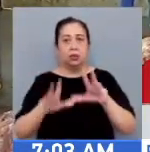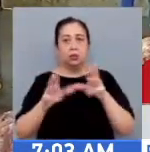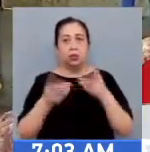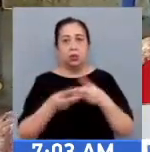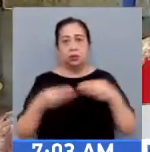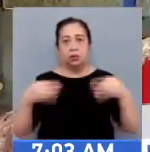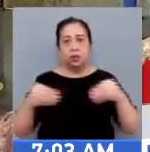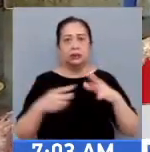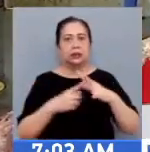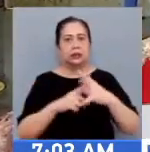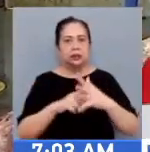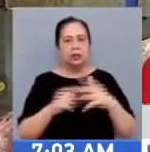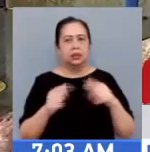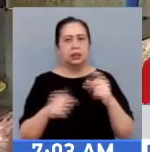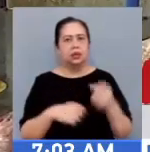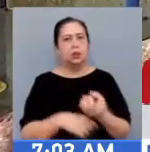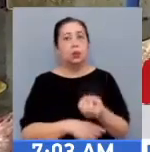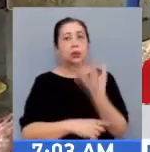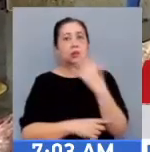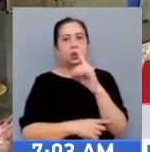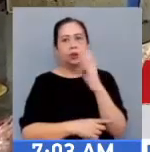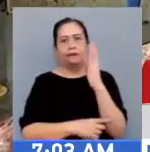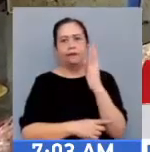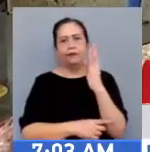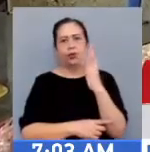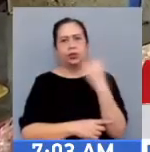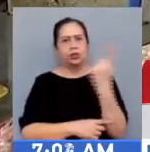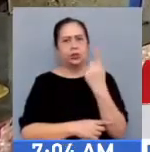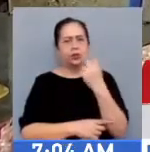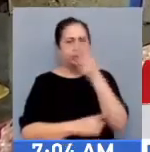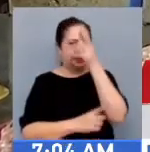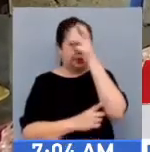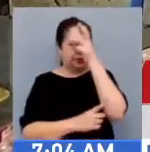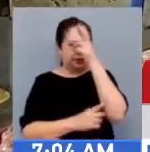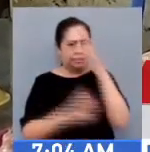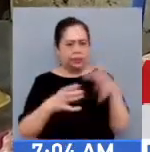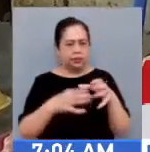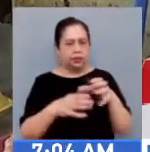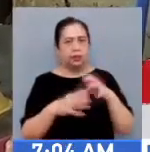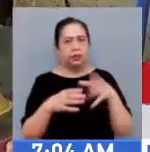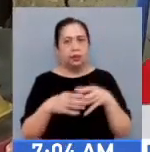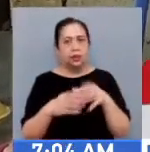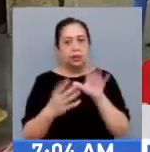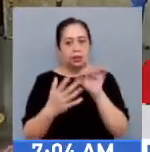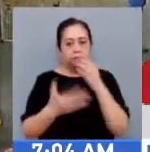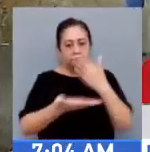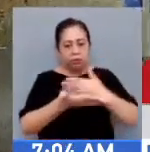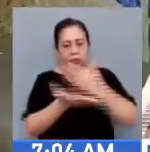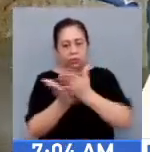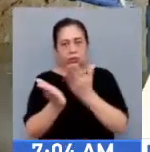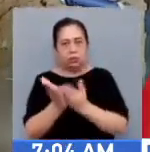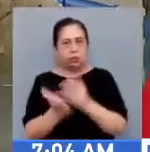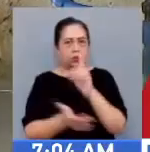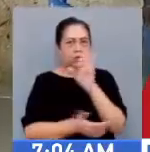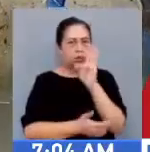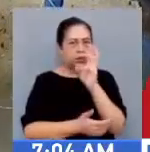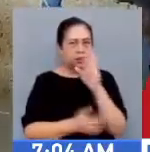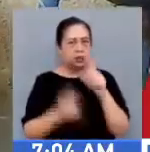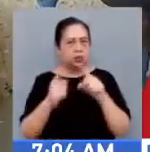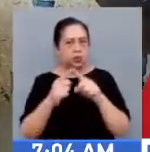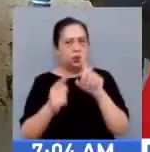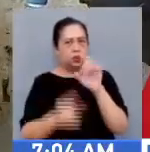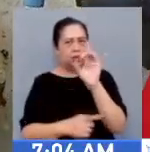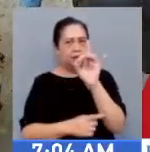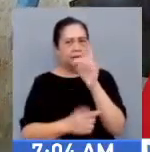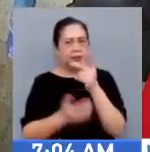taon na 140 pesos lang ang kada kilo ng isang buong manok. Ang choice cuts naman, 160 hanggang 180 pesos. Pero